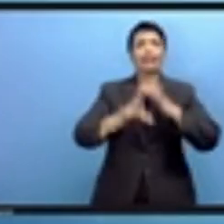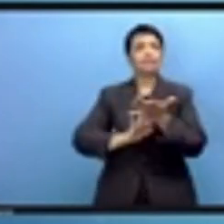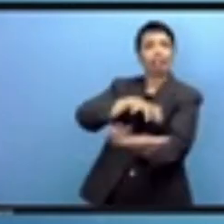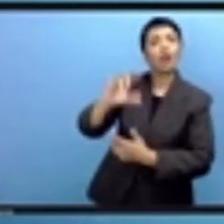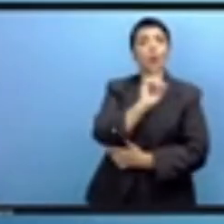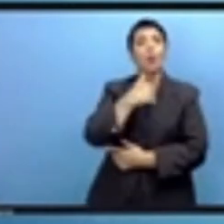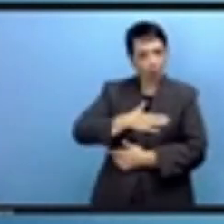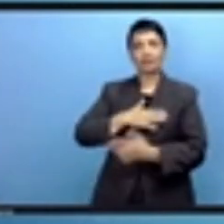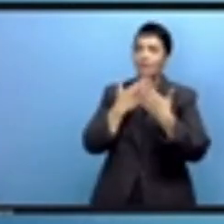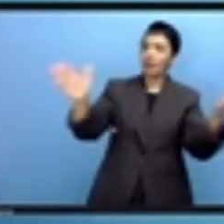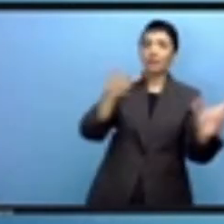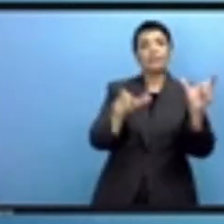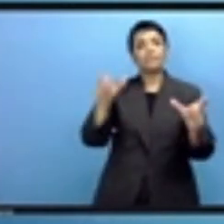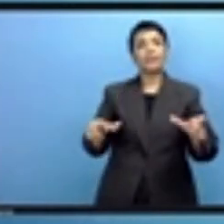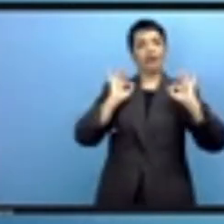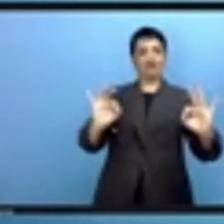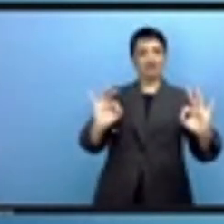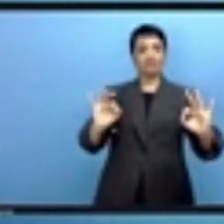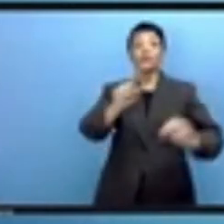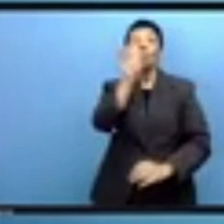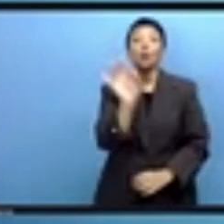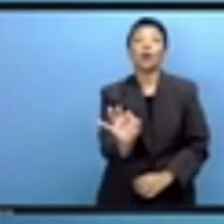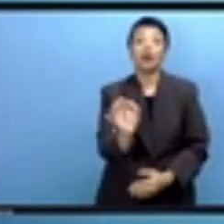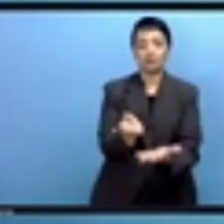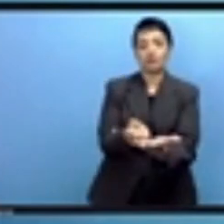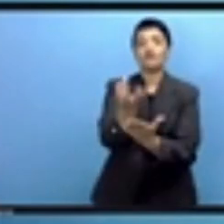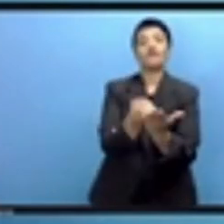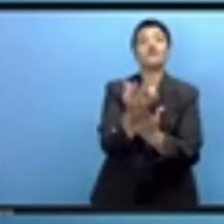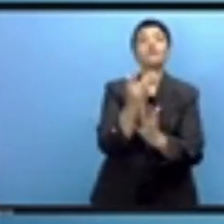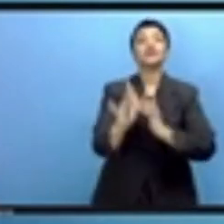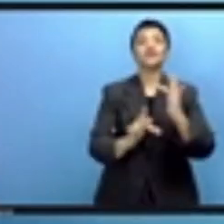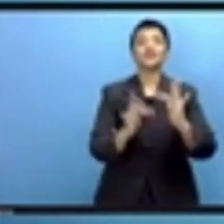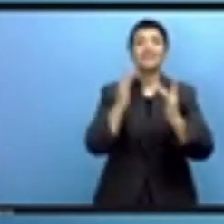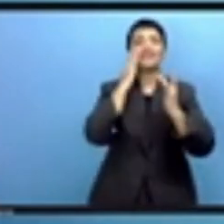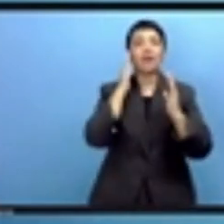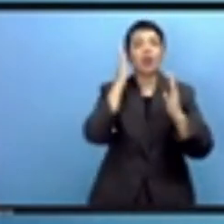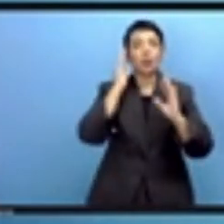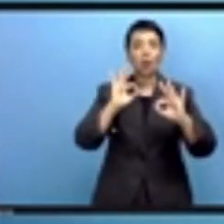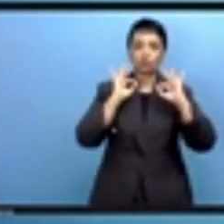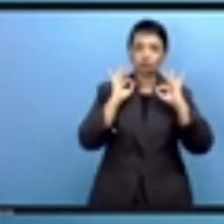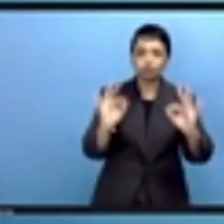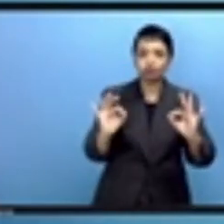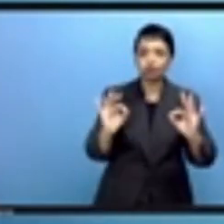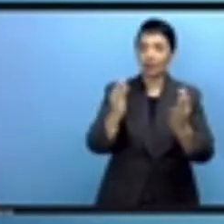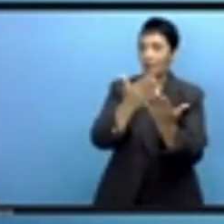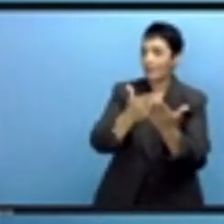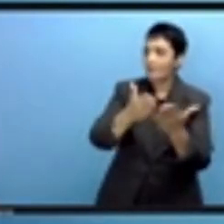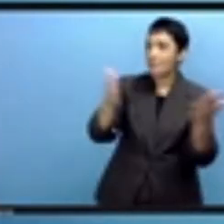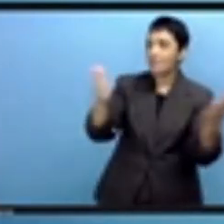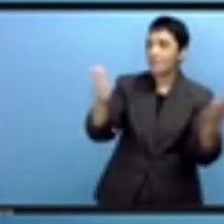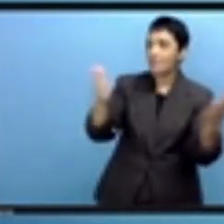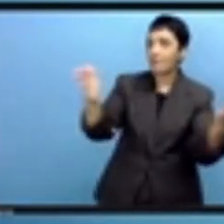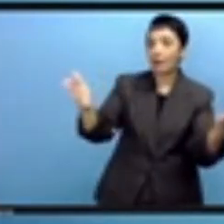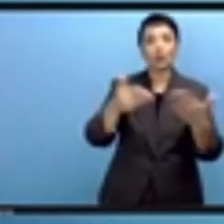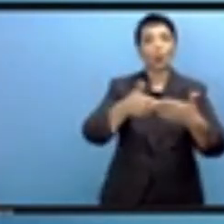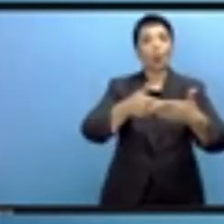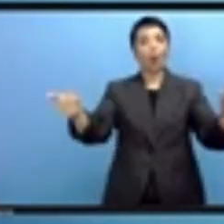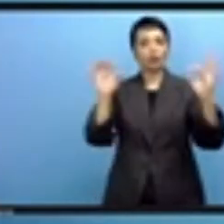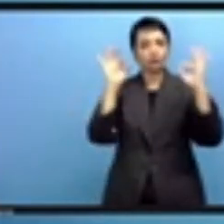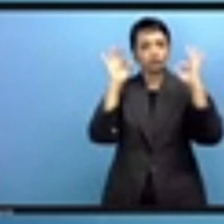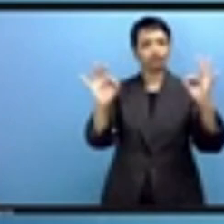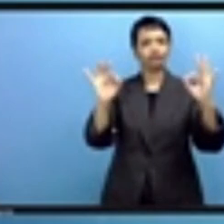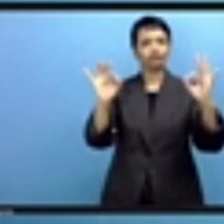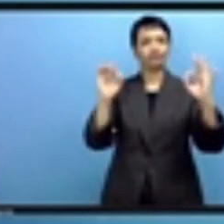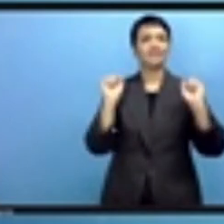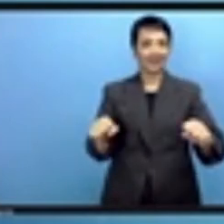社会有害的一个事物。我们是希望互联网上的这个信息应该是能够为公众所